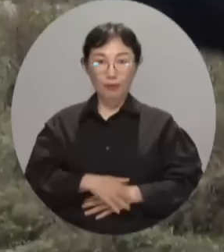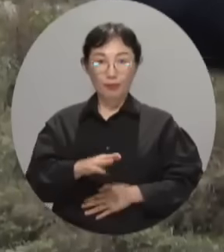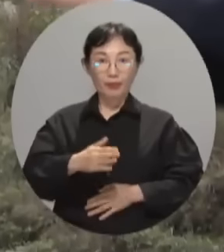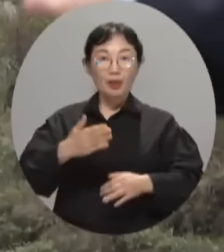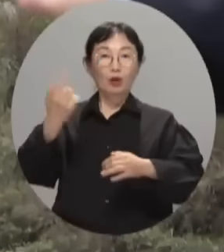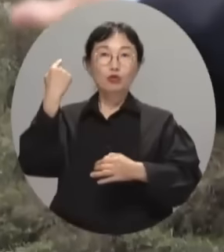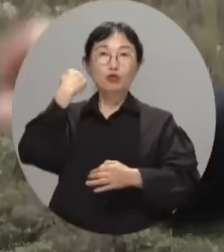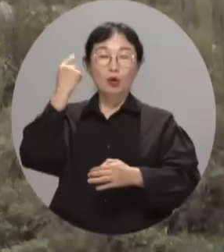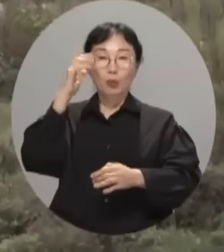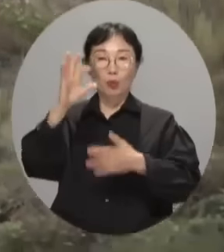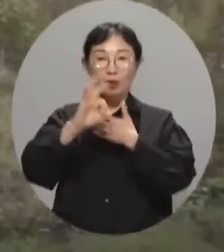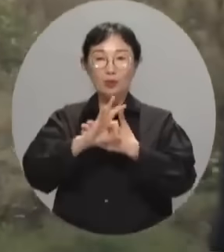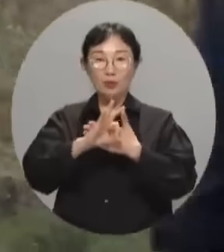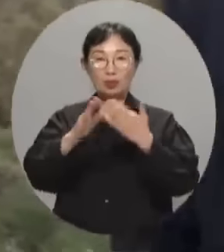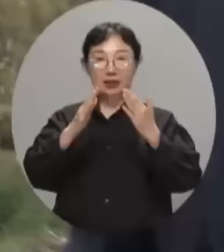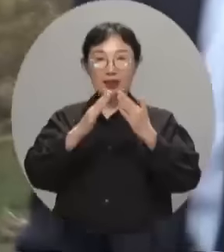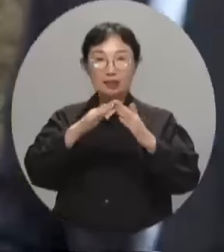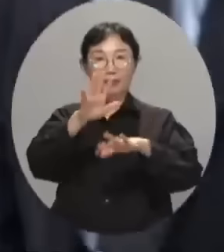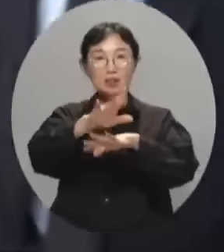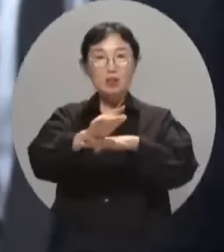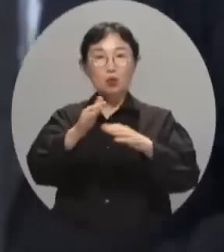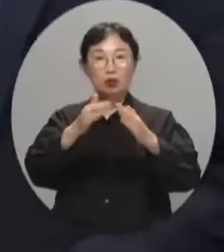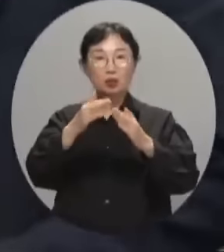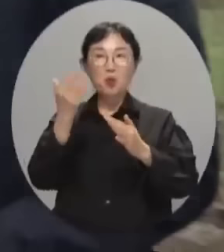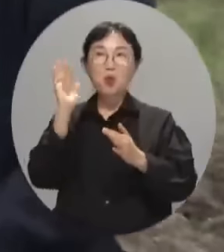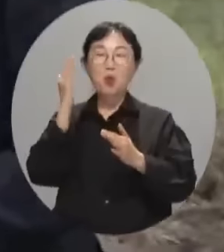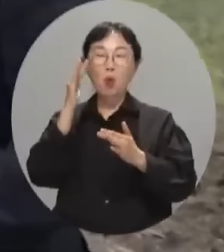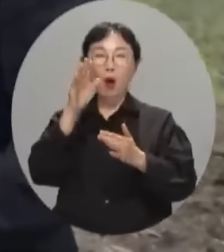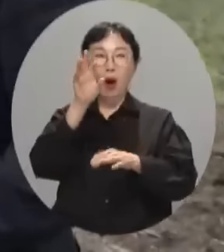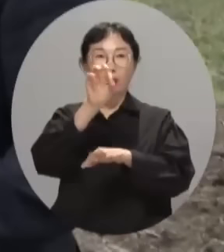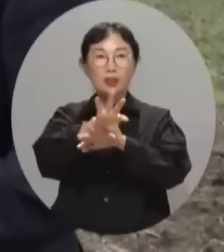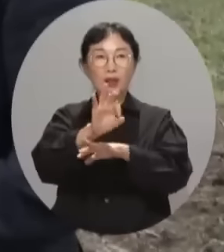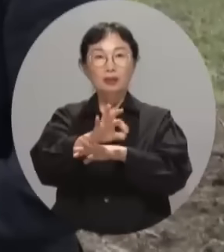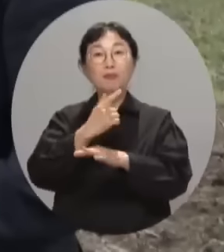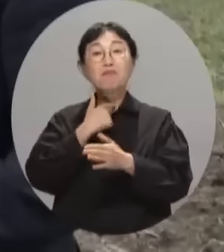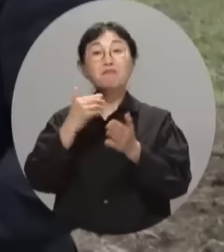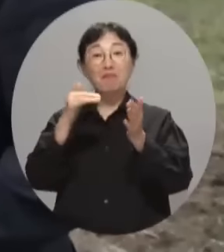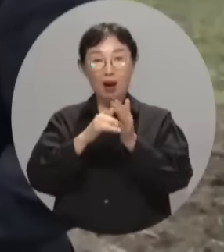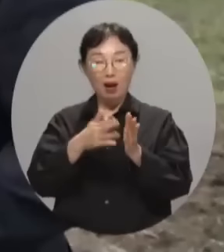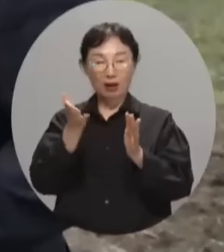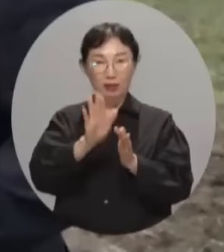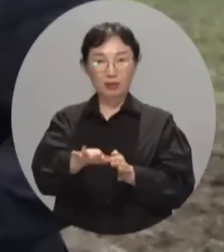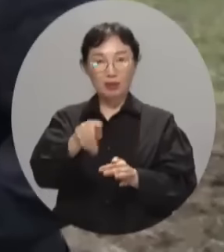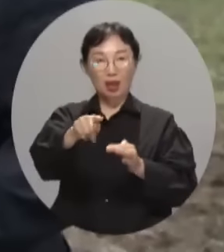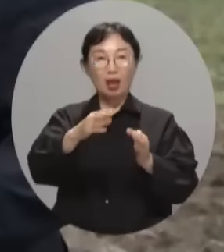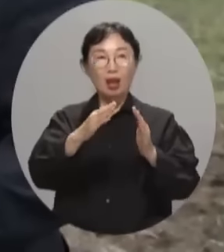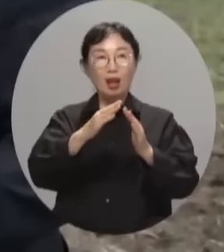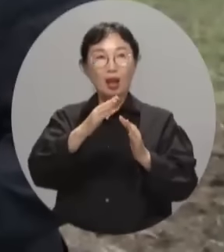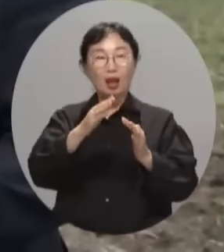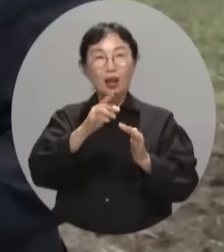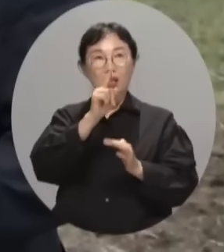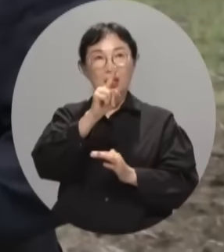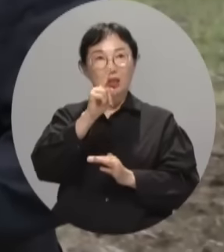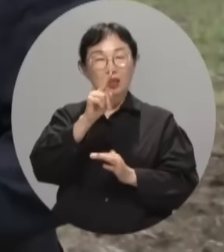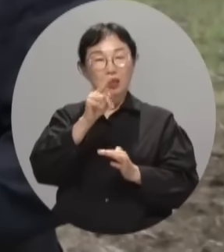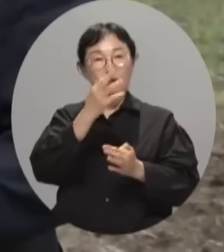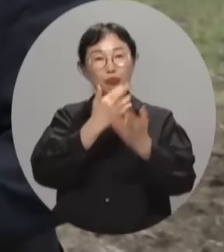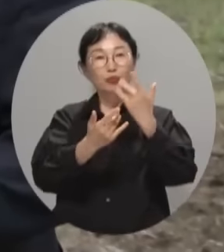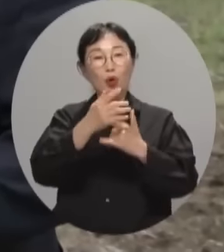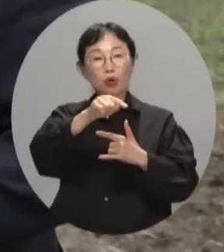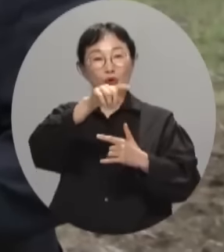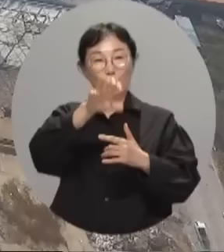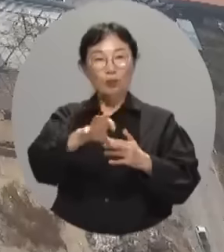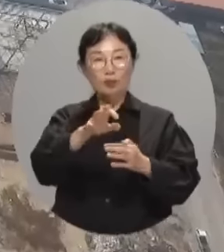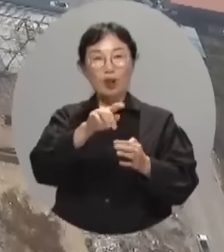곳은 전원주택 부지로 최근까지 분양이 이루어져 왔는데 광고 글을 살펴보니 소각장에서 보상금이 나온다는 문구가 눈에